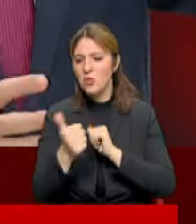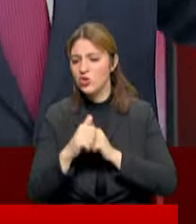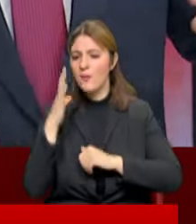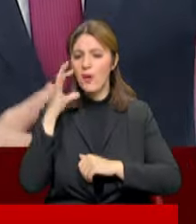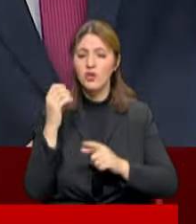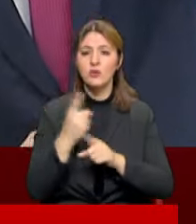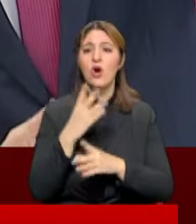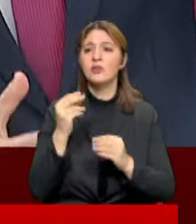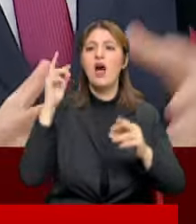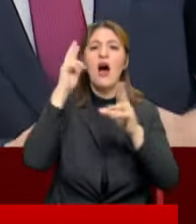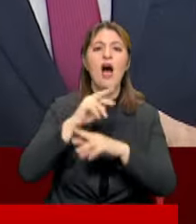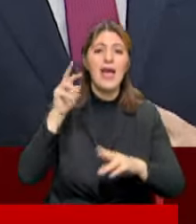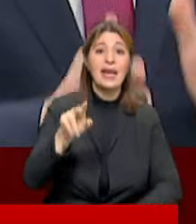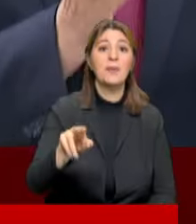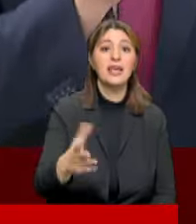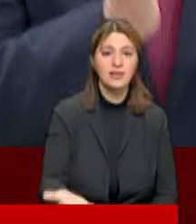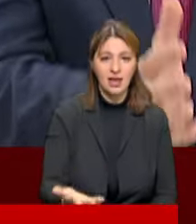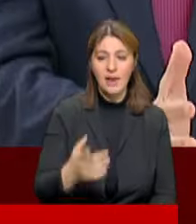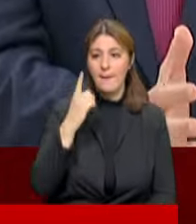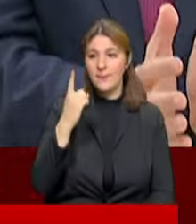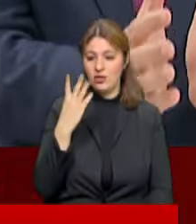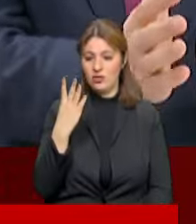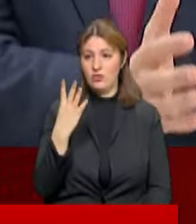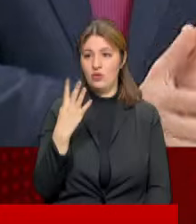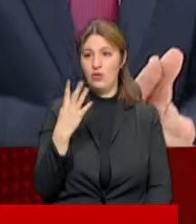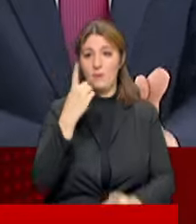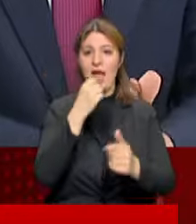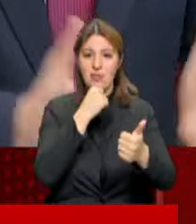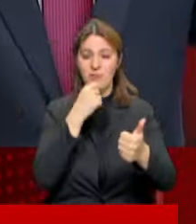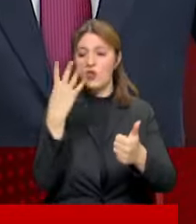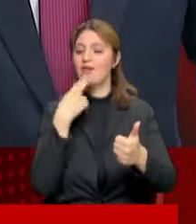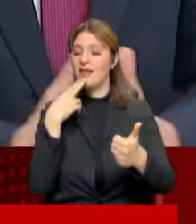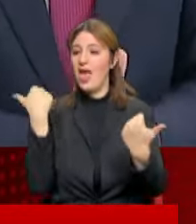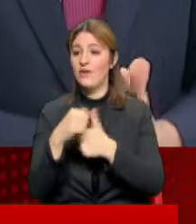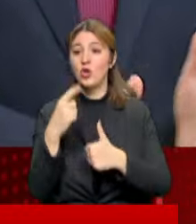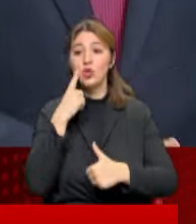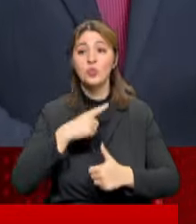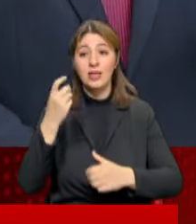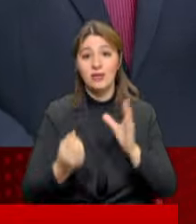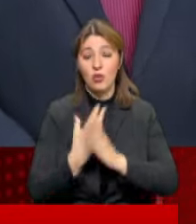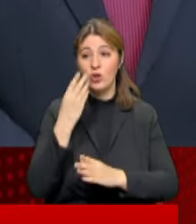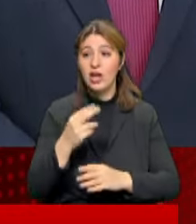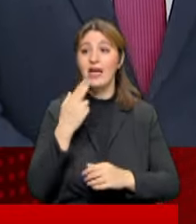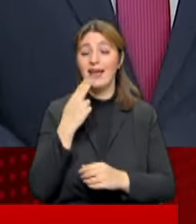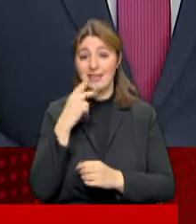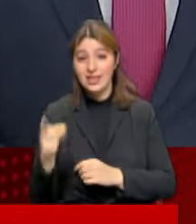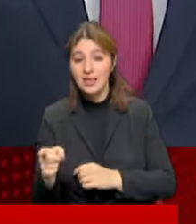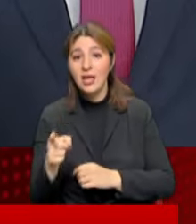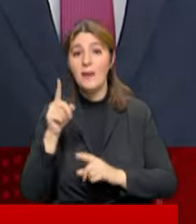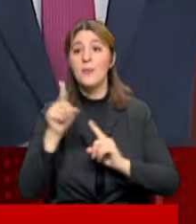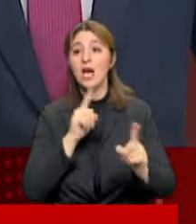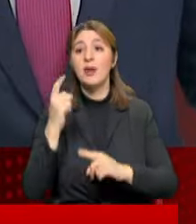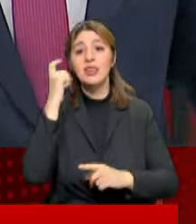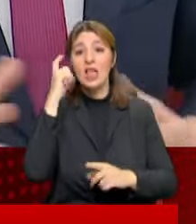Profesör olması hayalden öte bir şey bir 4 kadınla evleniyor erkekler Cumhuriyet ilan edildiğinde kadının